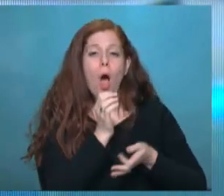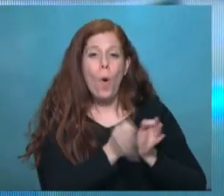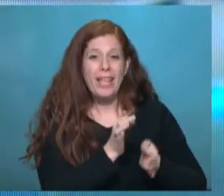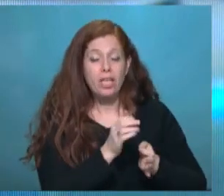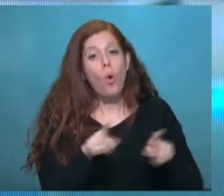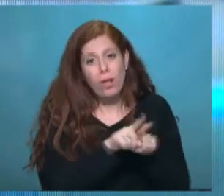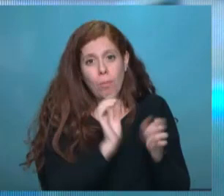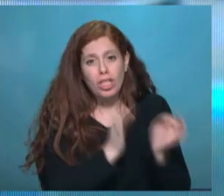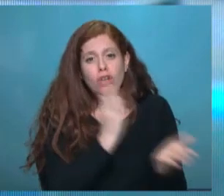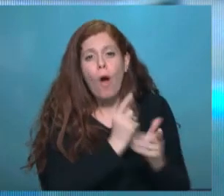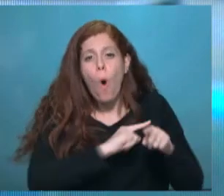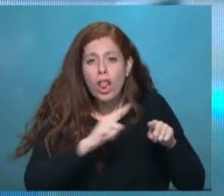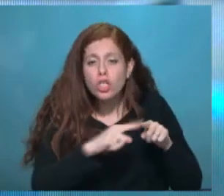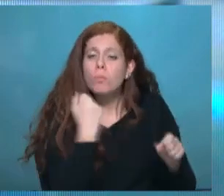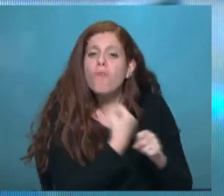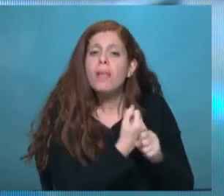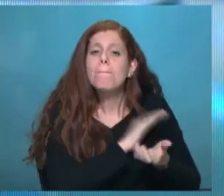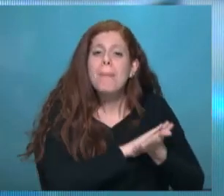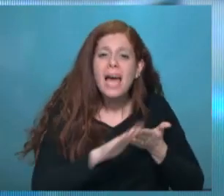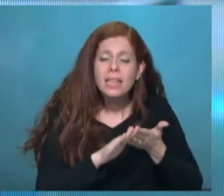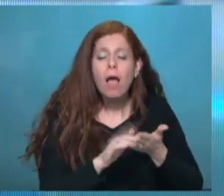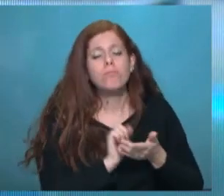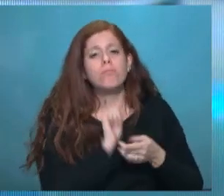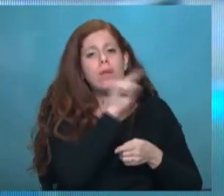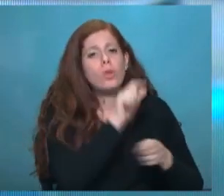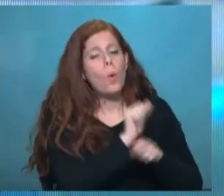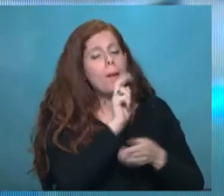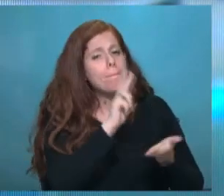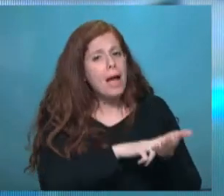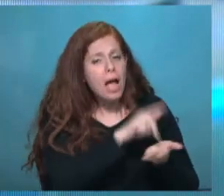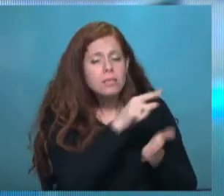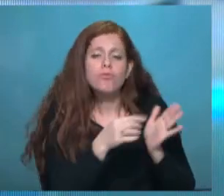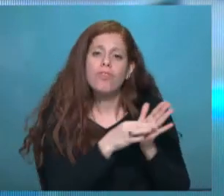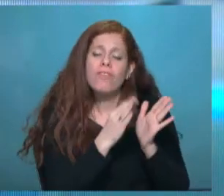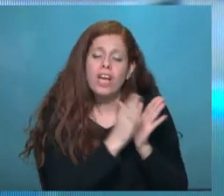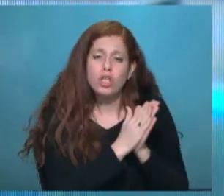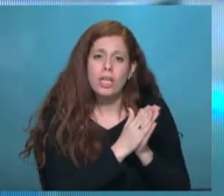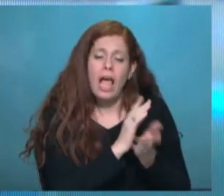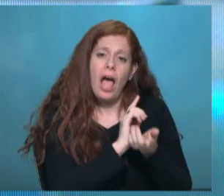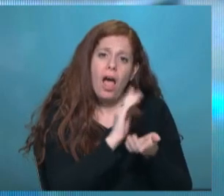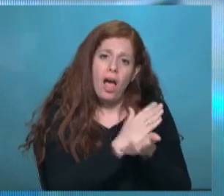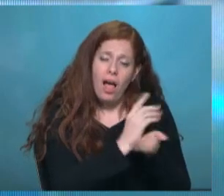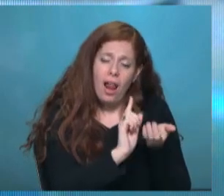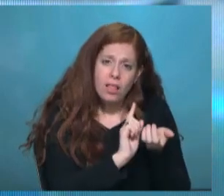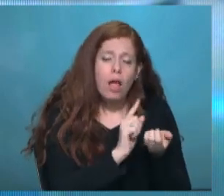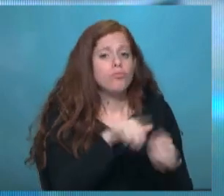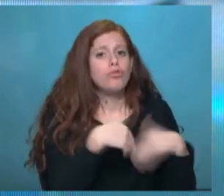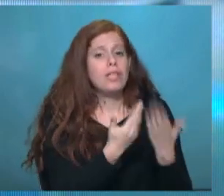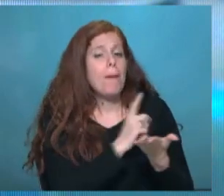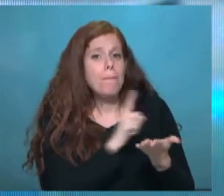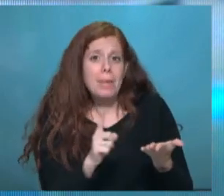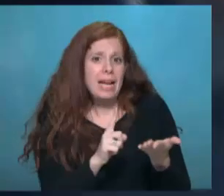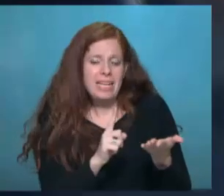כבר חודשים בלי שכר, יעתרו לבג"ץ בדרישה להפוך את ההחלטה שניתנה לדבריהם בלא סמכות ובלא